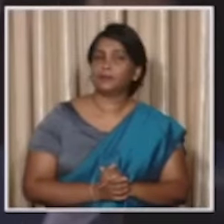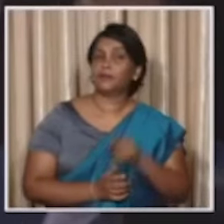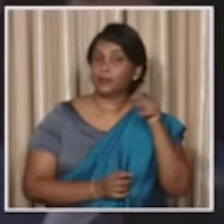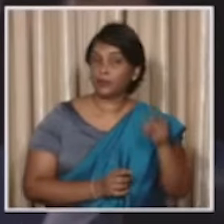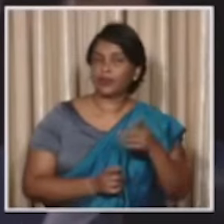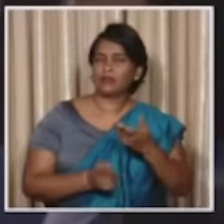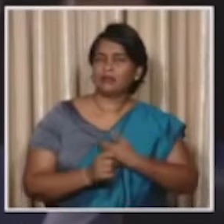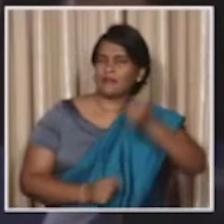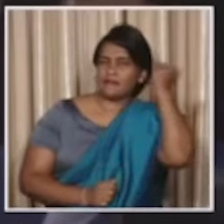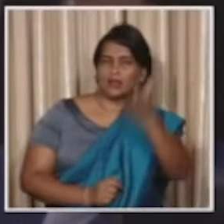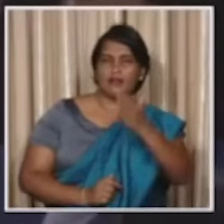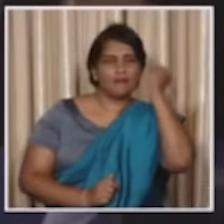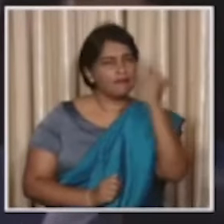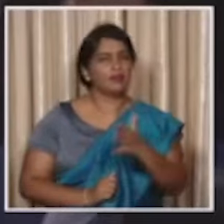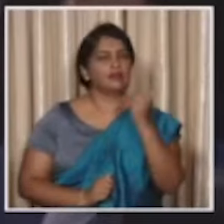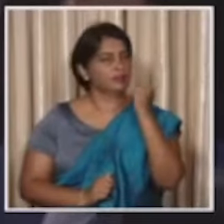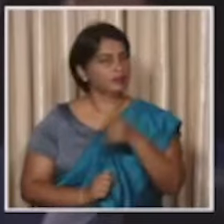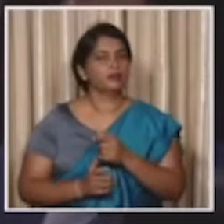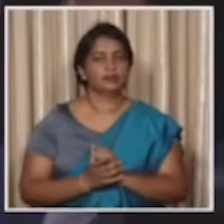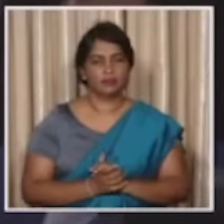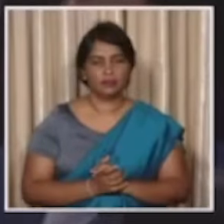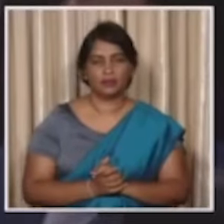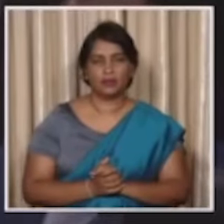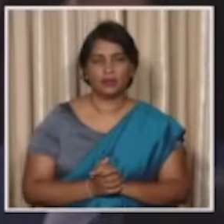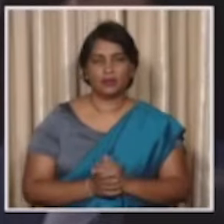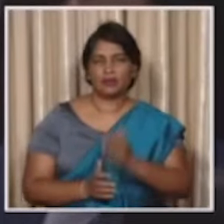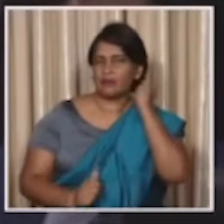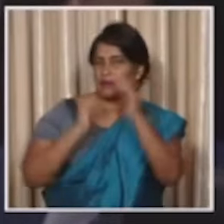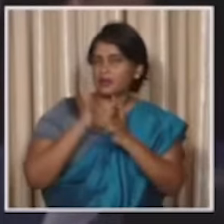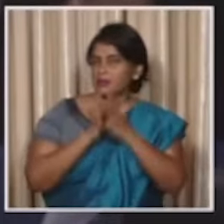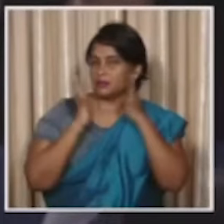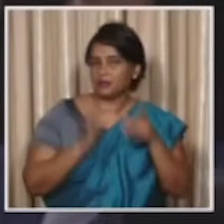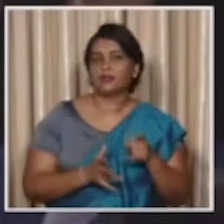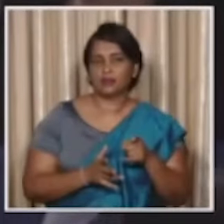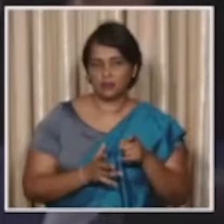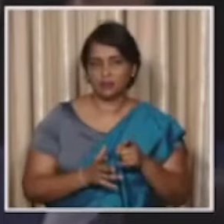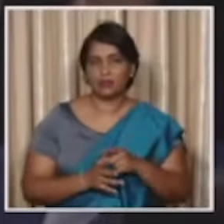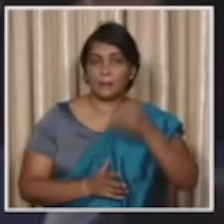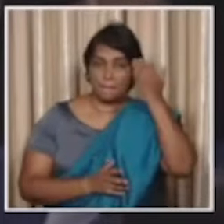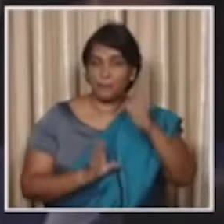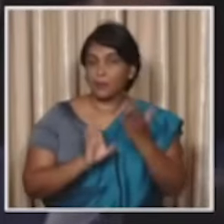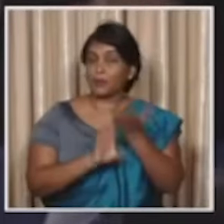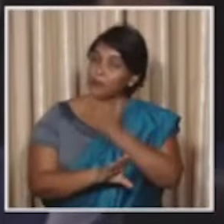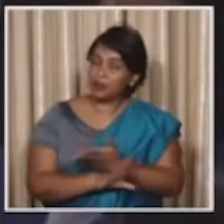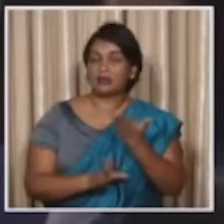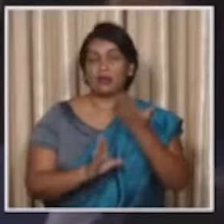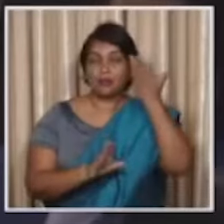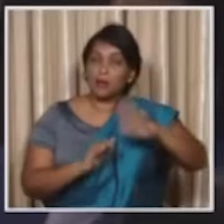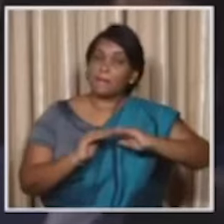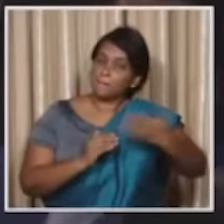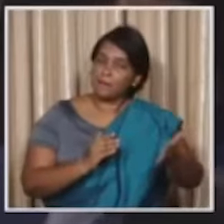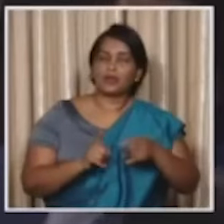එතුමාට පන්න බහර දුන්නා. නින්දා අපහාස කෙරුවා. මැරෙන් ඉස්සෙල්ලත් කෙරුවා මරුණෙන් පස්සෙත්